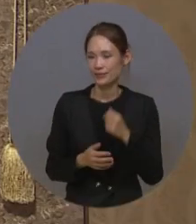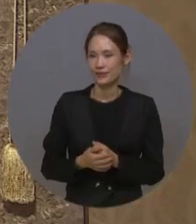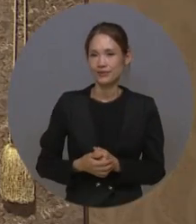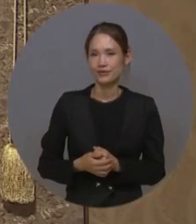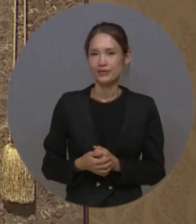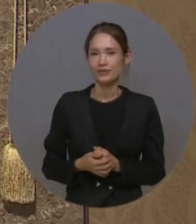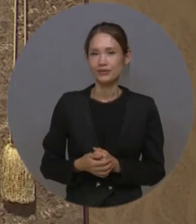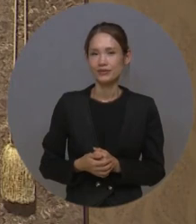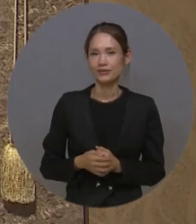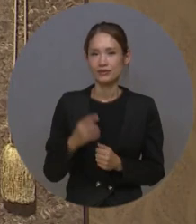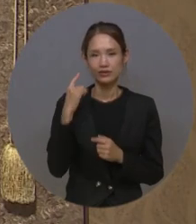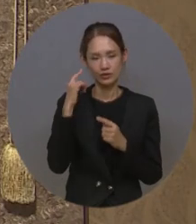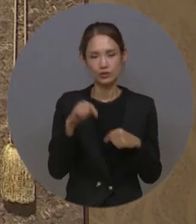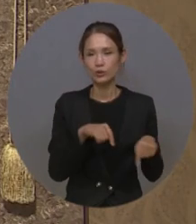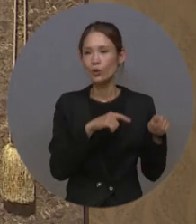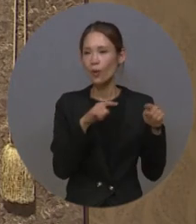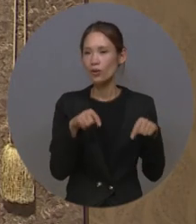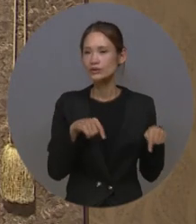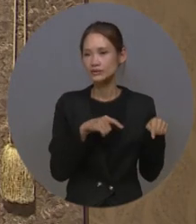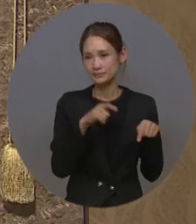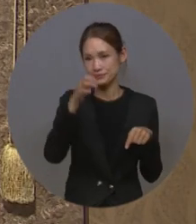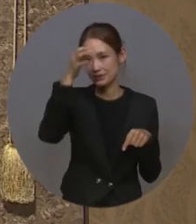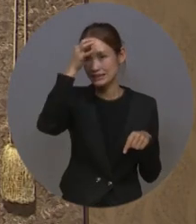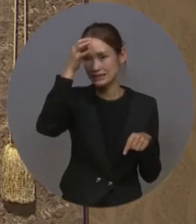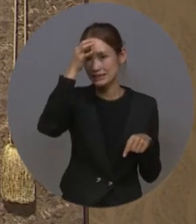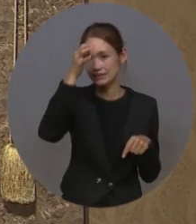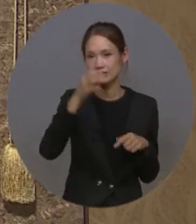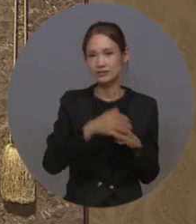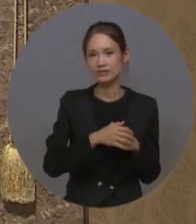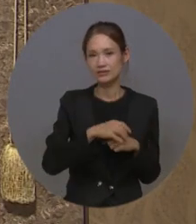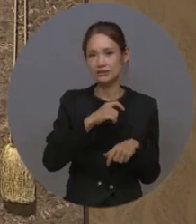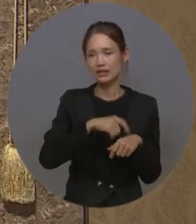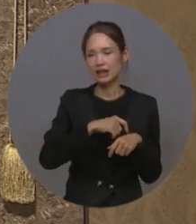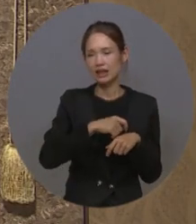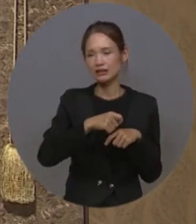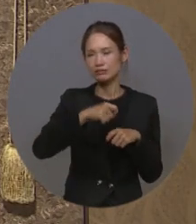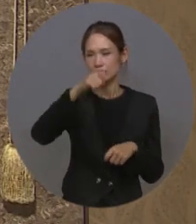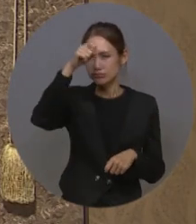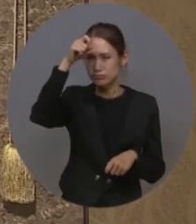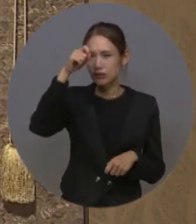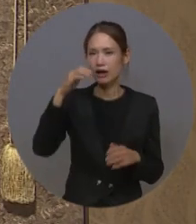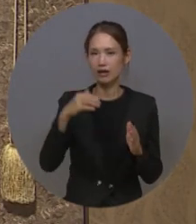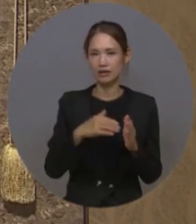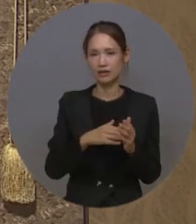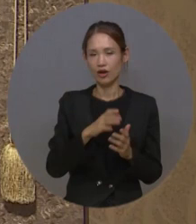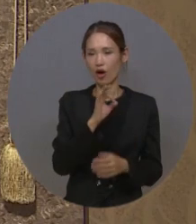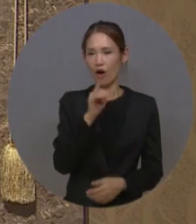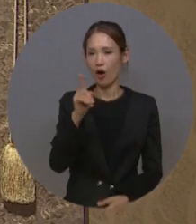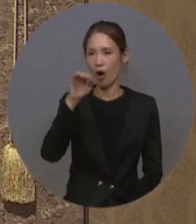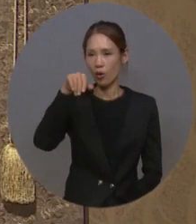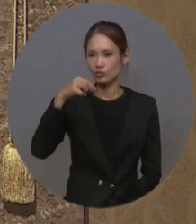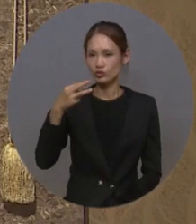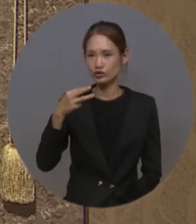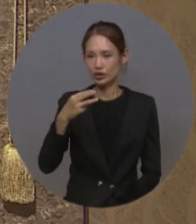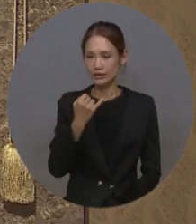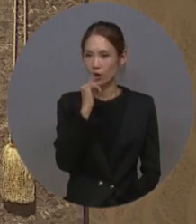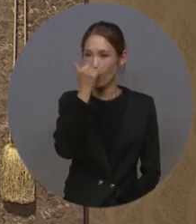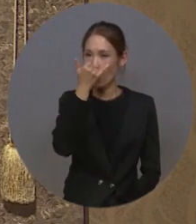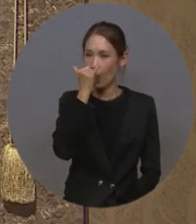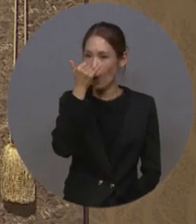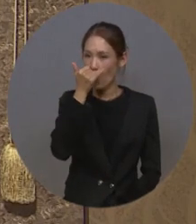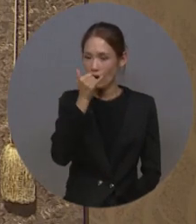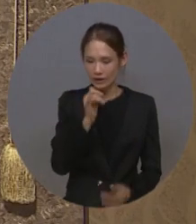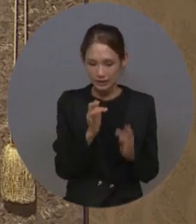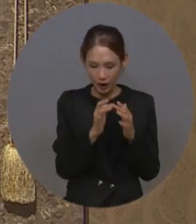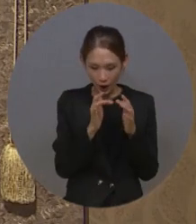이거 녹음 기능을 쓰면 그 다 들어보려면 시간이 오래 걸리고요. 네. 그 어플에서 코골이를 치면 예.